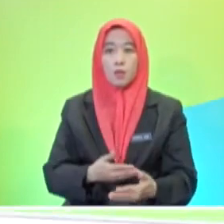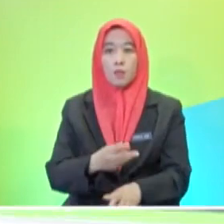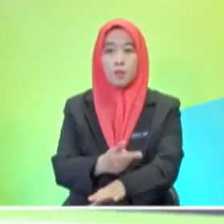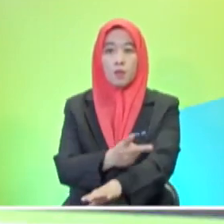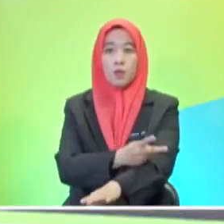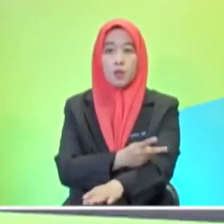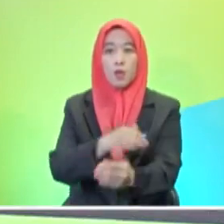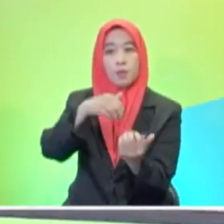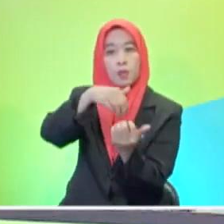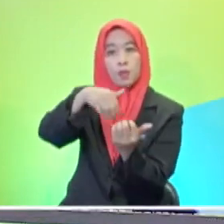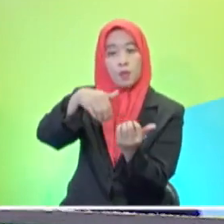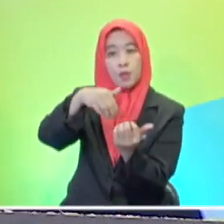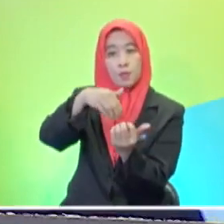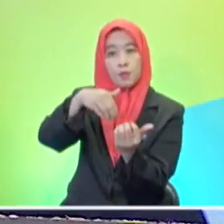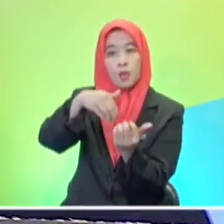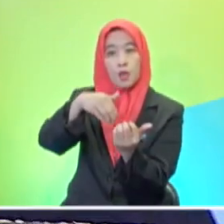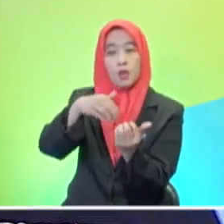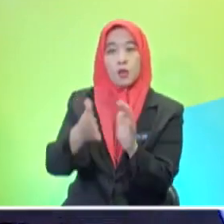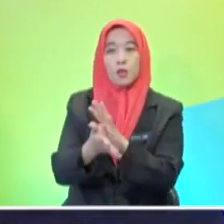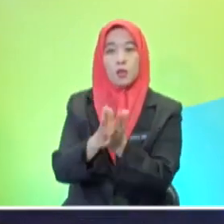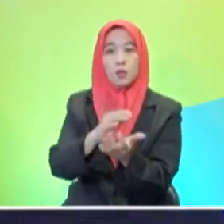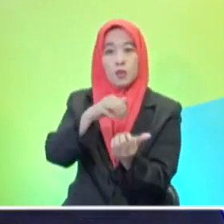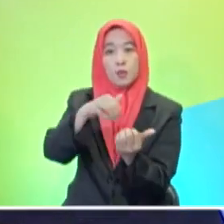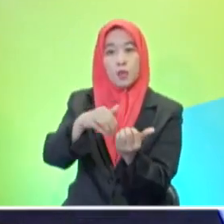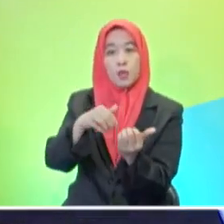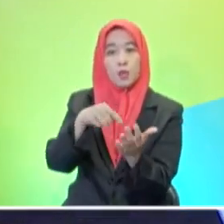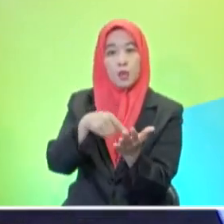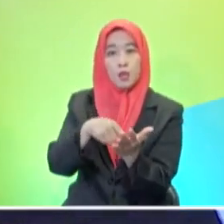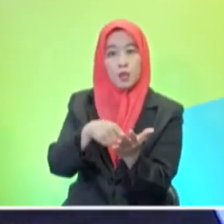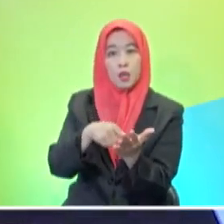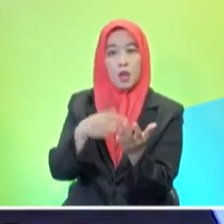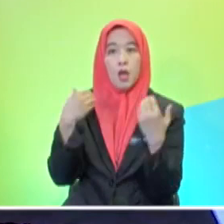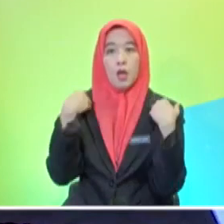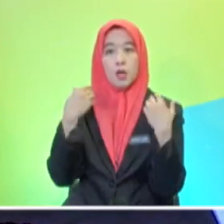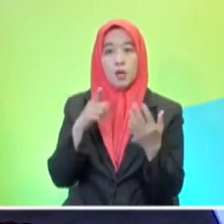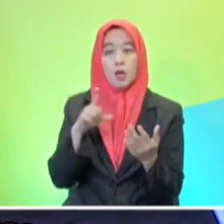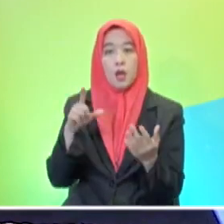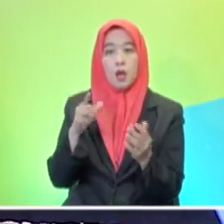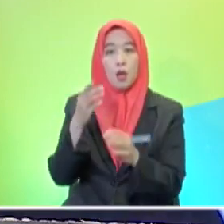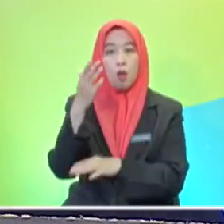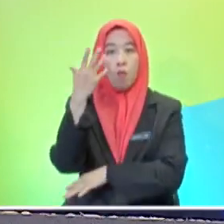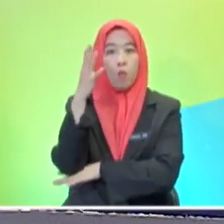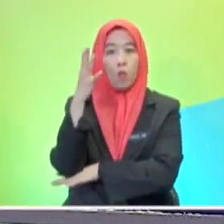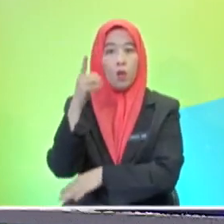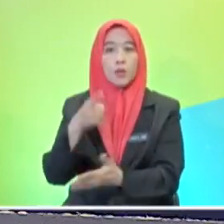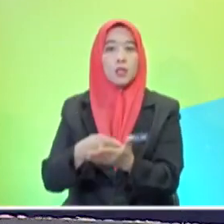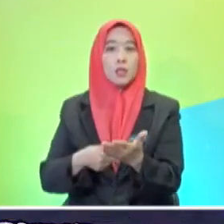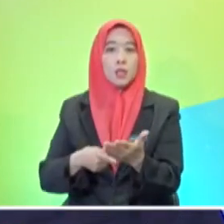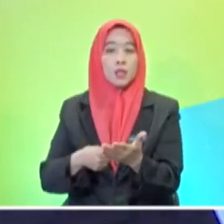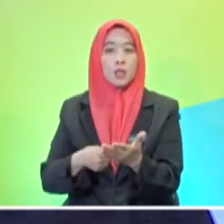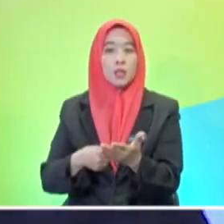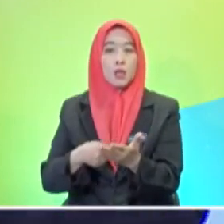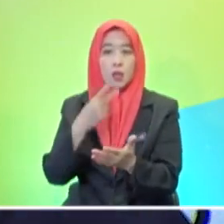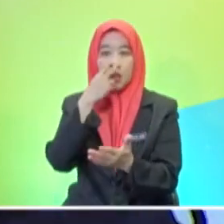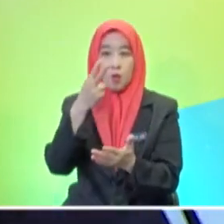adalah peringkat biji benih. Okey, biji benih ini selalu ini adalah biji benih Pokok apa dia agak-agak? Cikgu, kalau tengok